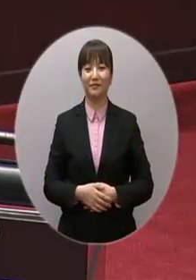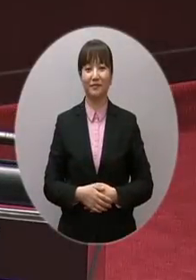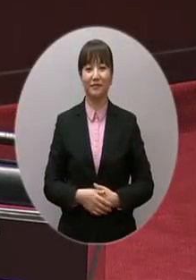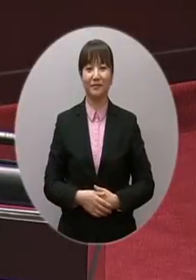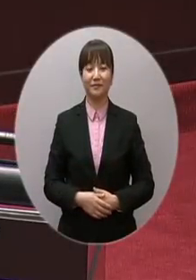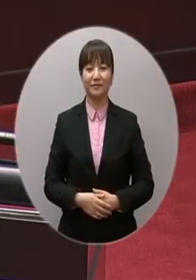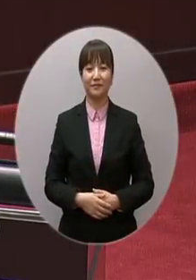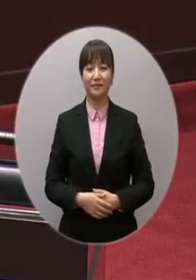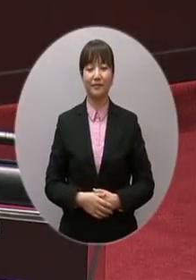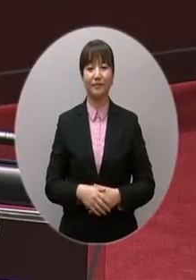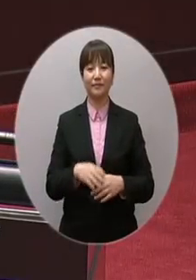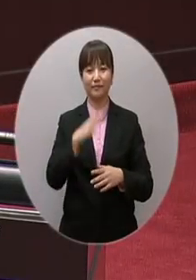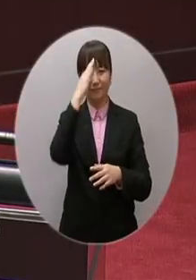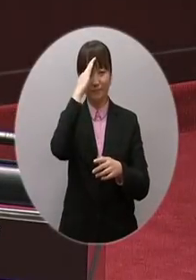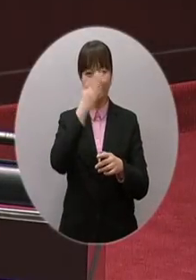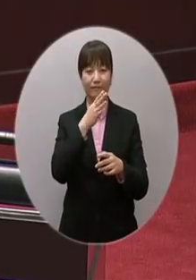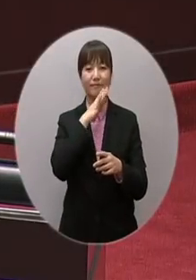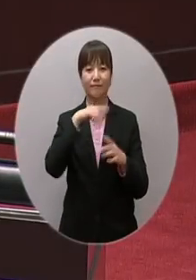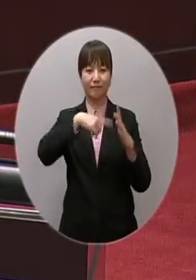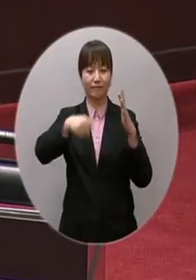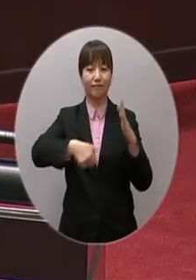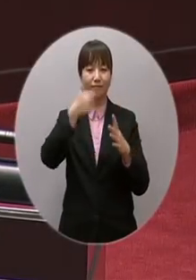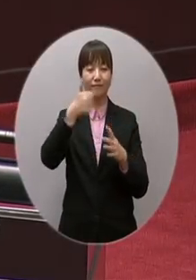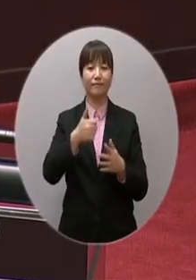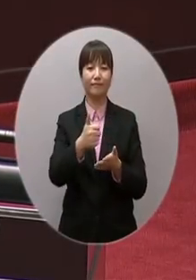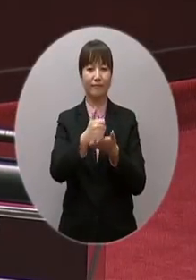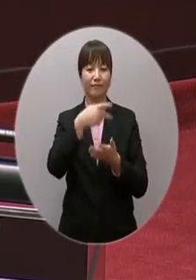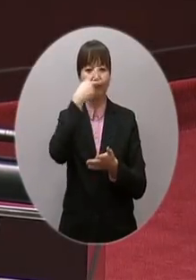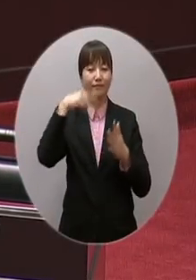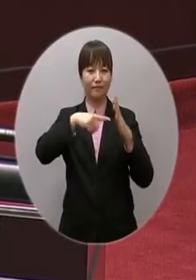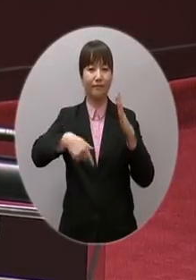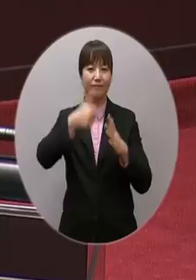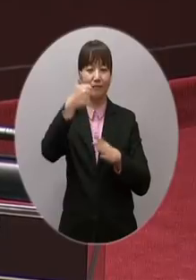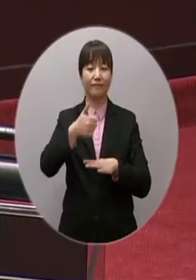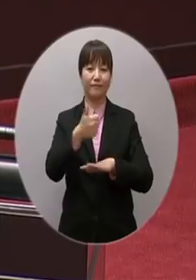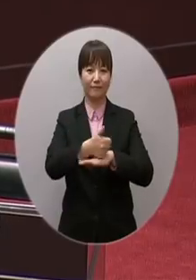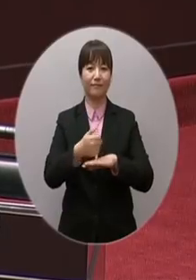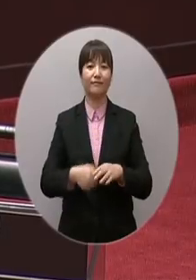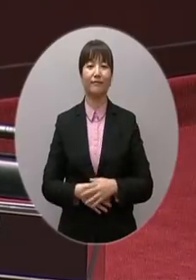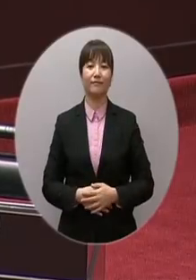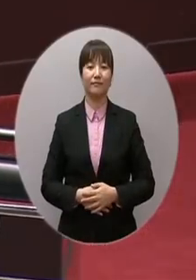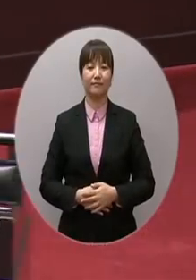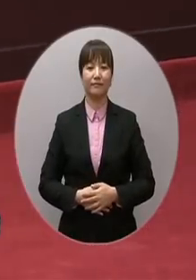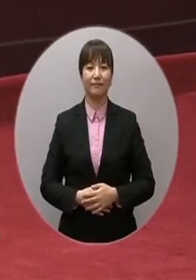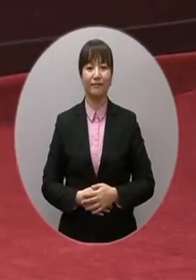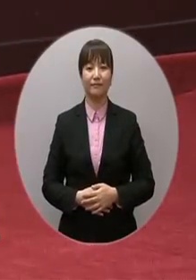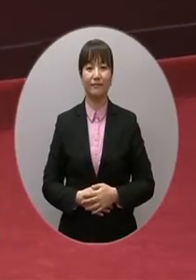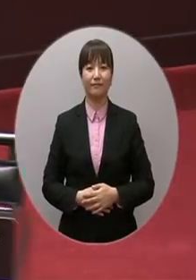麻烦院长。 请赖院长。